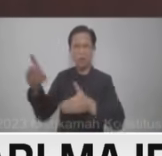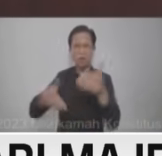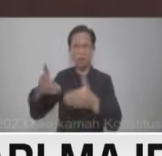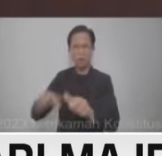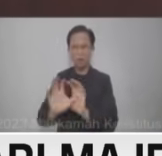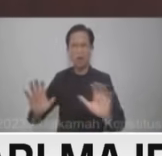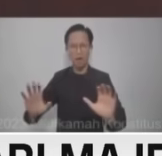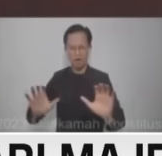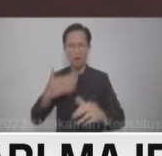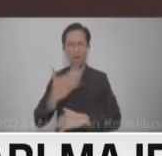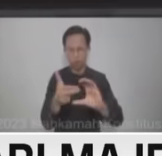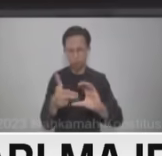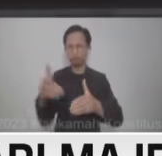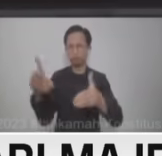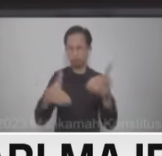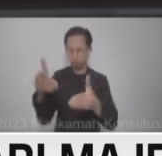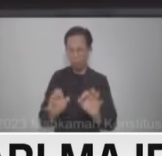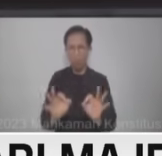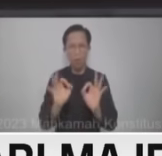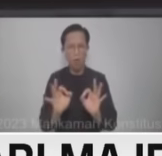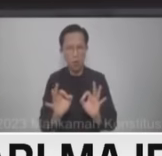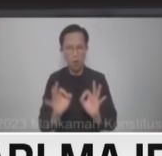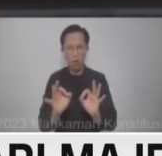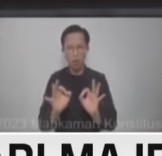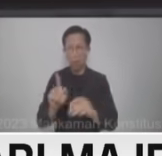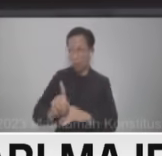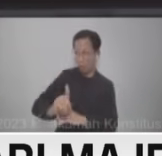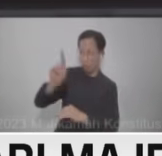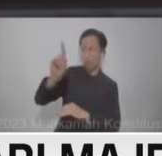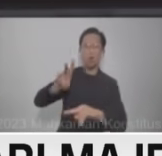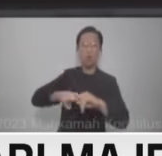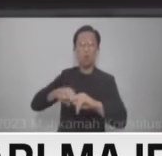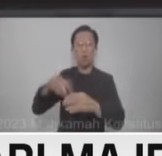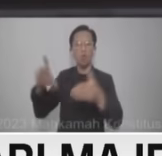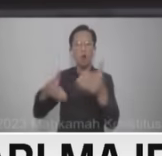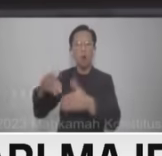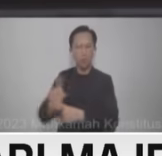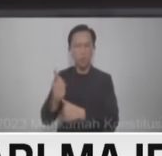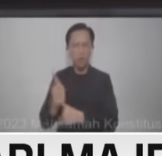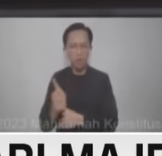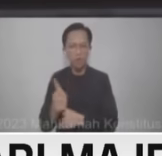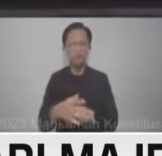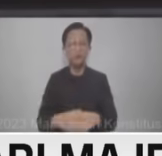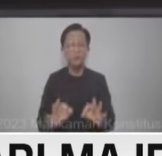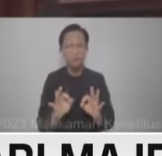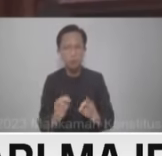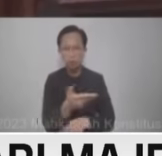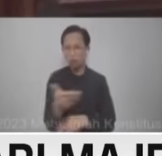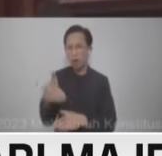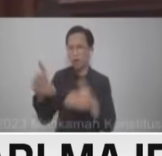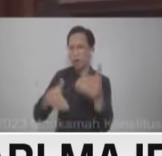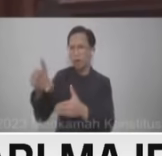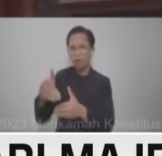Nih karena kenapa MK ini kan masih akan terus menangani perselisihan ee hasil pemilu ya Ee pilek